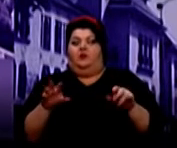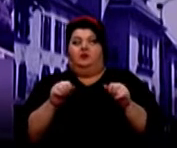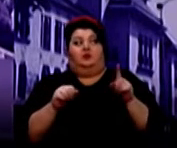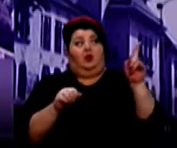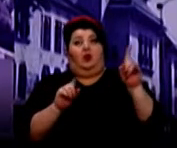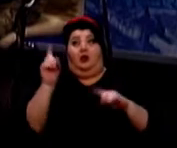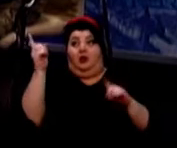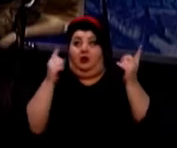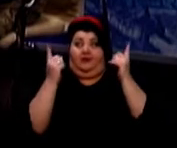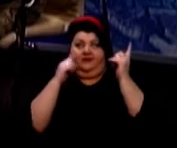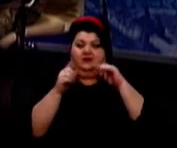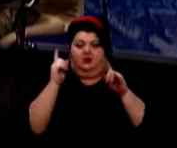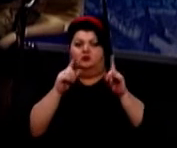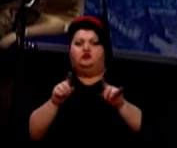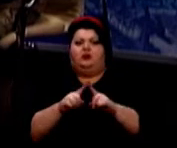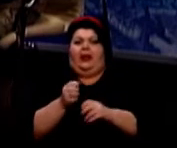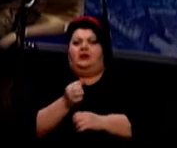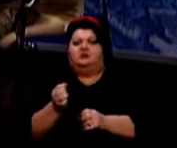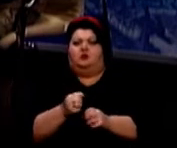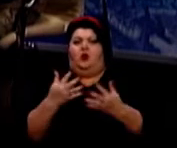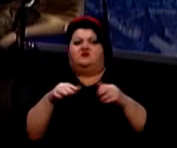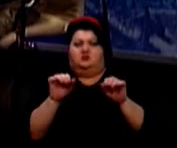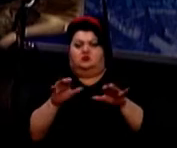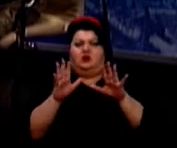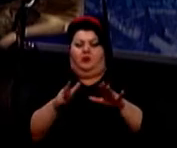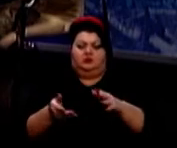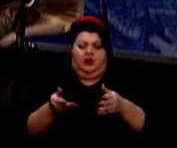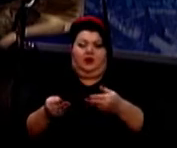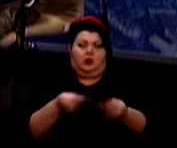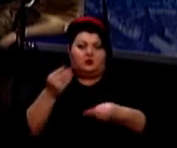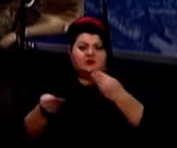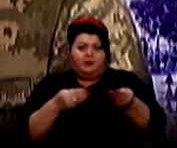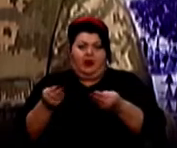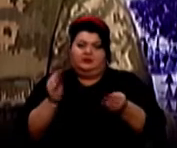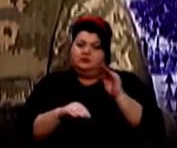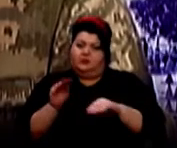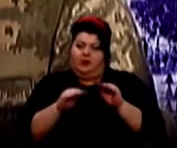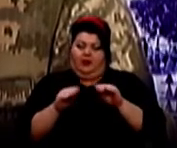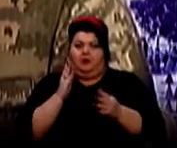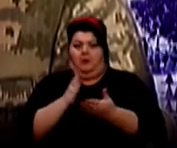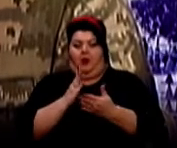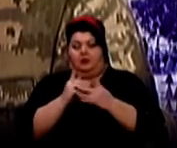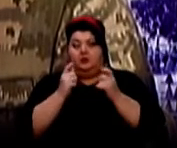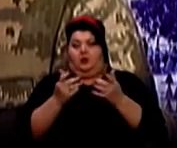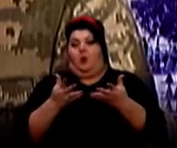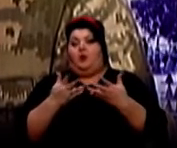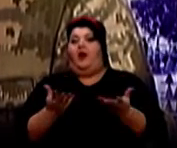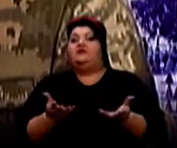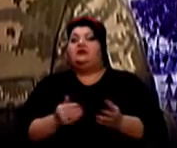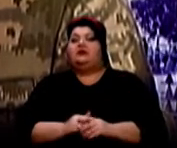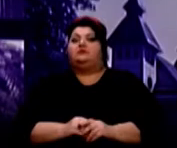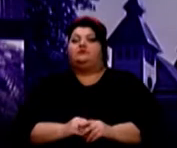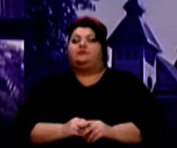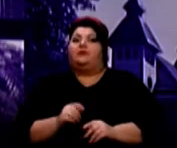на пальцях розказувати, що таке зброя, а вже можна буде розібрати, зібрати і мати уявлення. Ви сказали, що